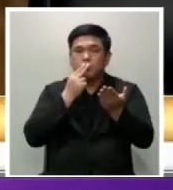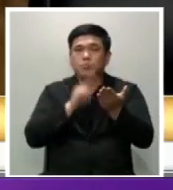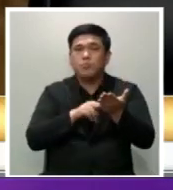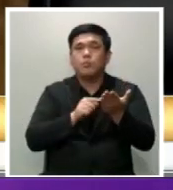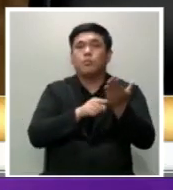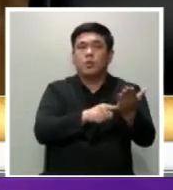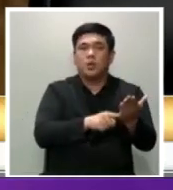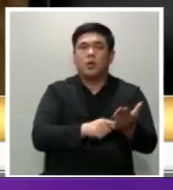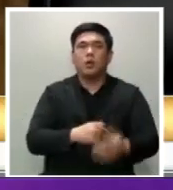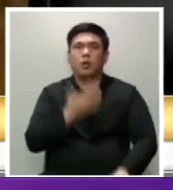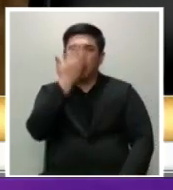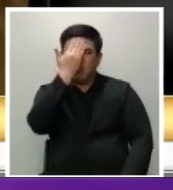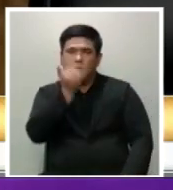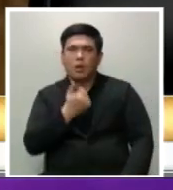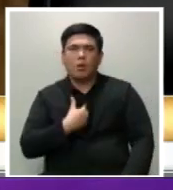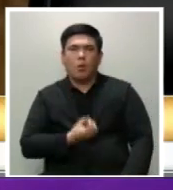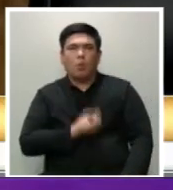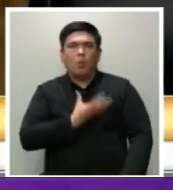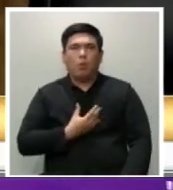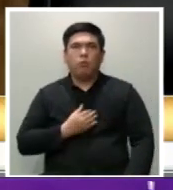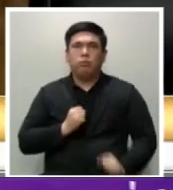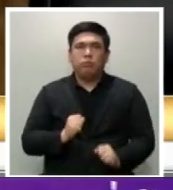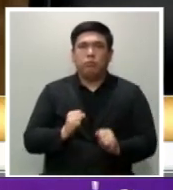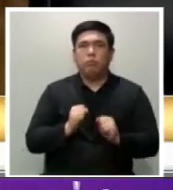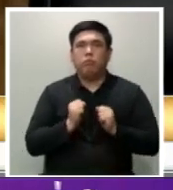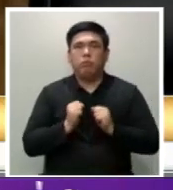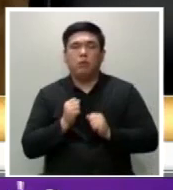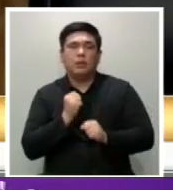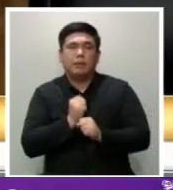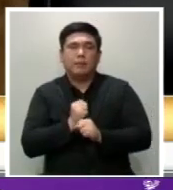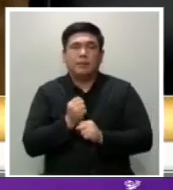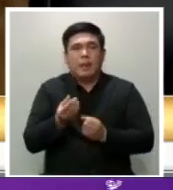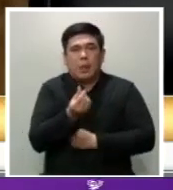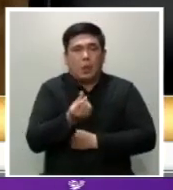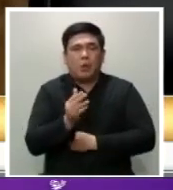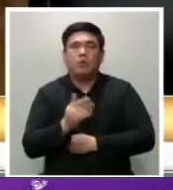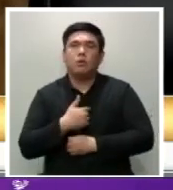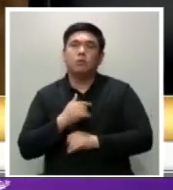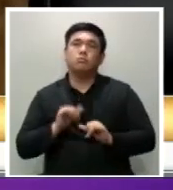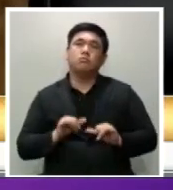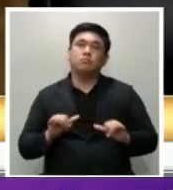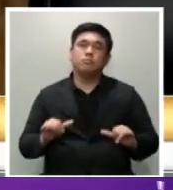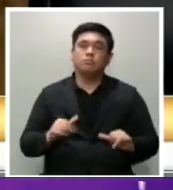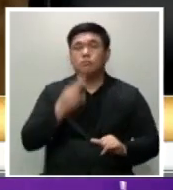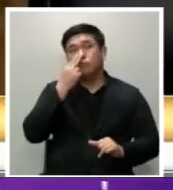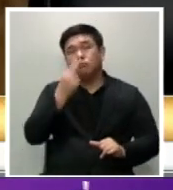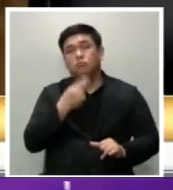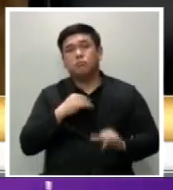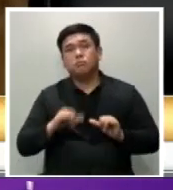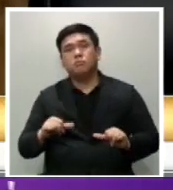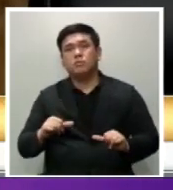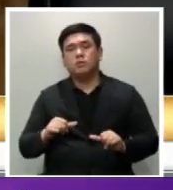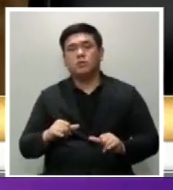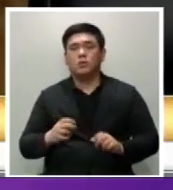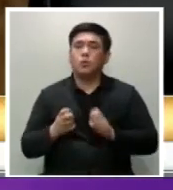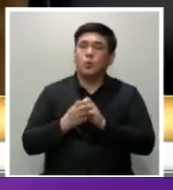ทำไมเราต้องไปตื่นเต้นพิจารณาอะไรกันด้วยคือทำไมต้องไปกลัวด้วยก็เฉยๆไปก็ได้ทำไมต้องเจ้ากี้เจ้า